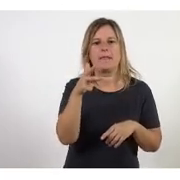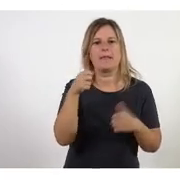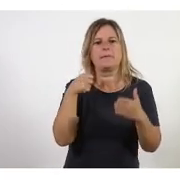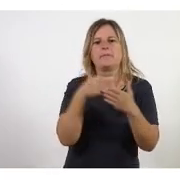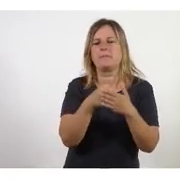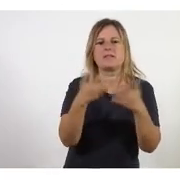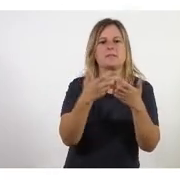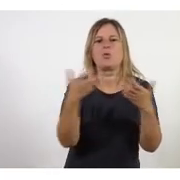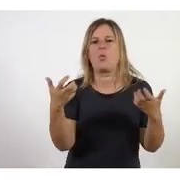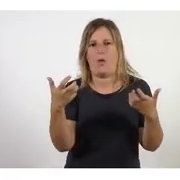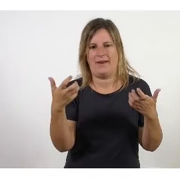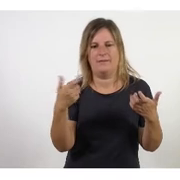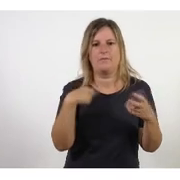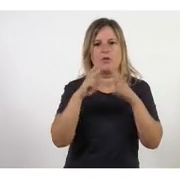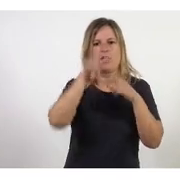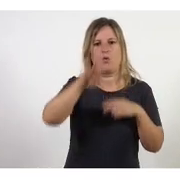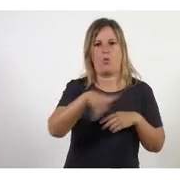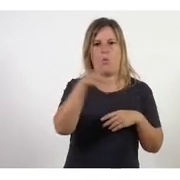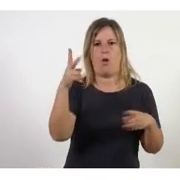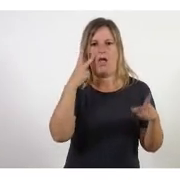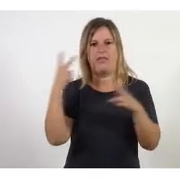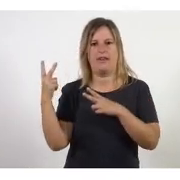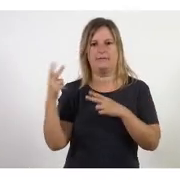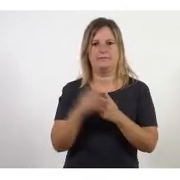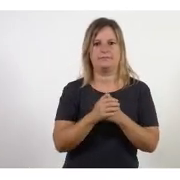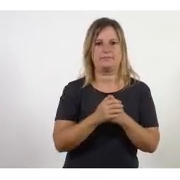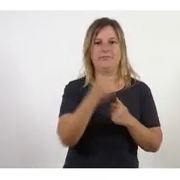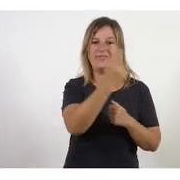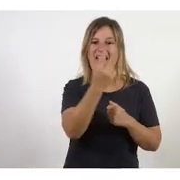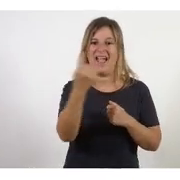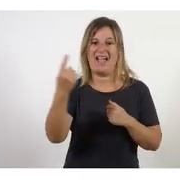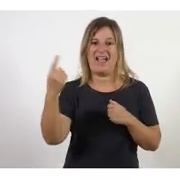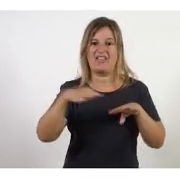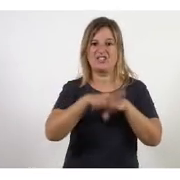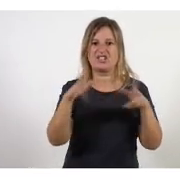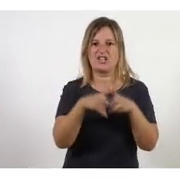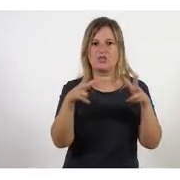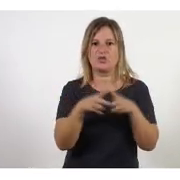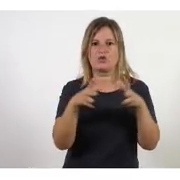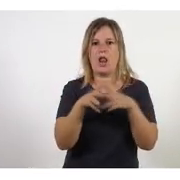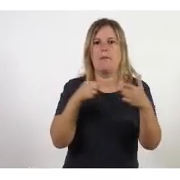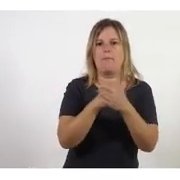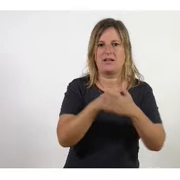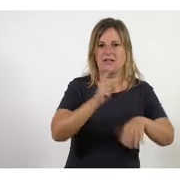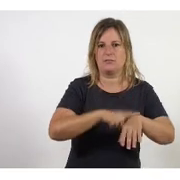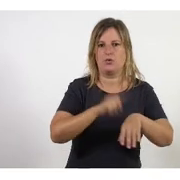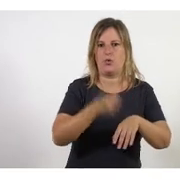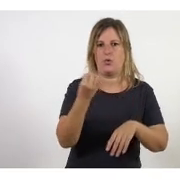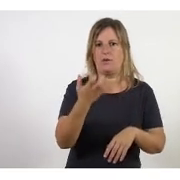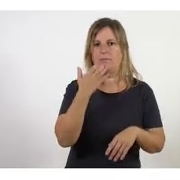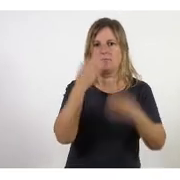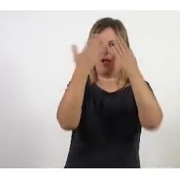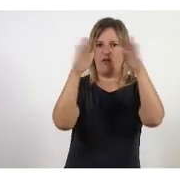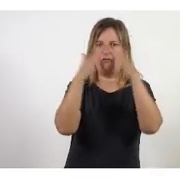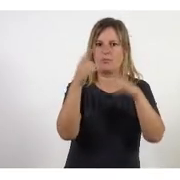vídeos, aquí teniu un quadre, no? De què és el que accepta cadascuna de les xarxes. Doncs per Facebook, accepta fins a